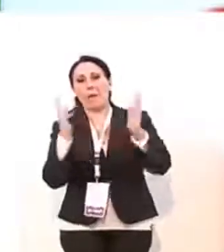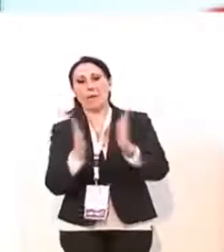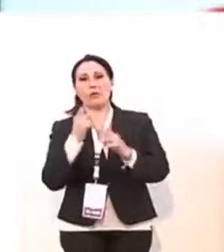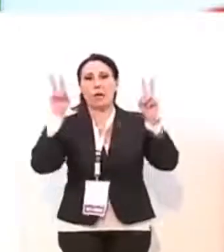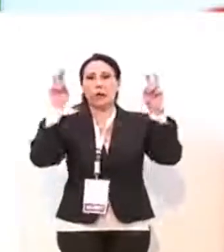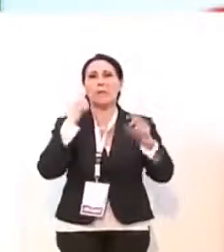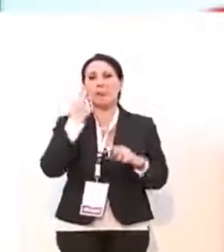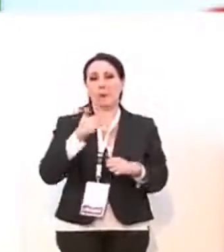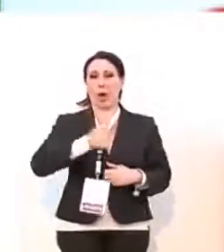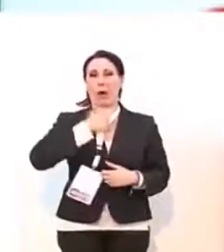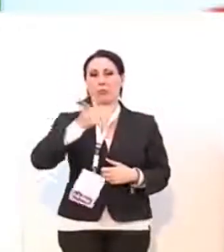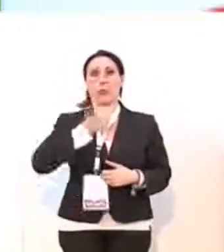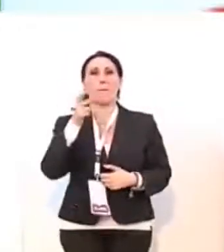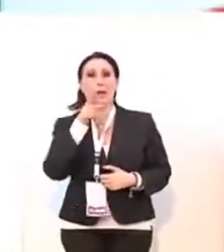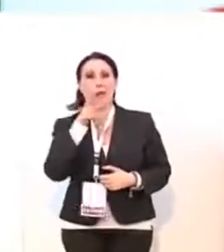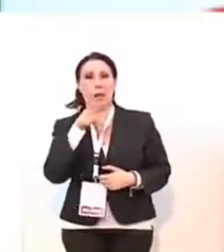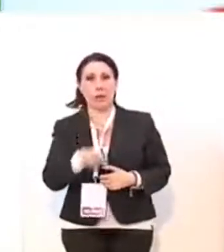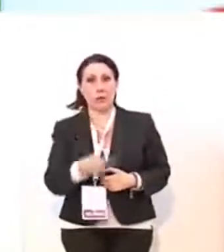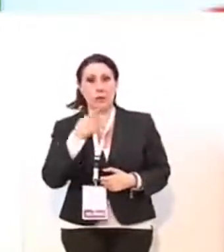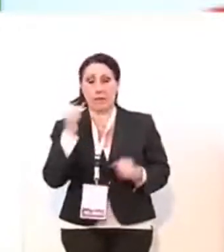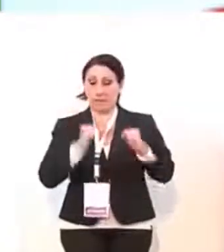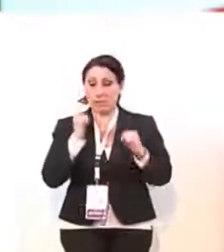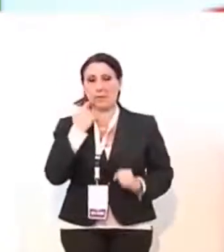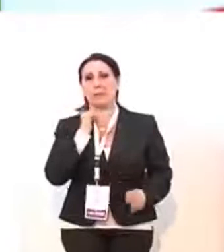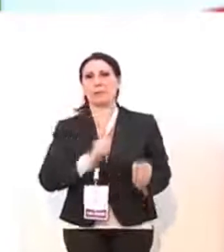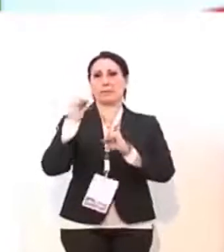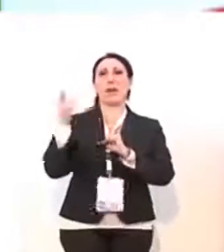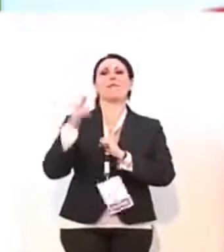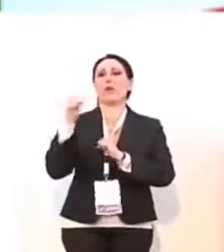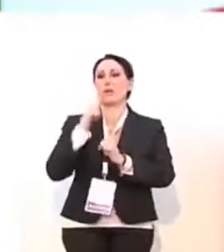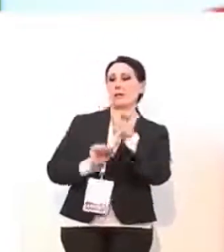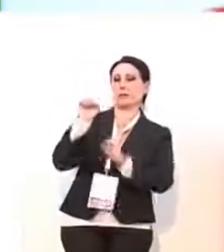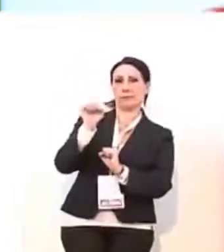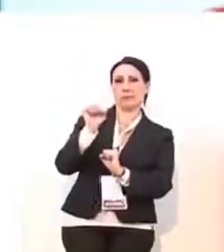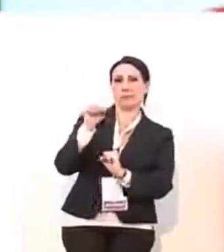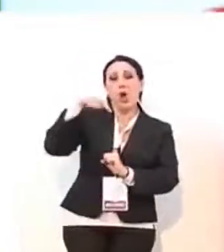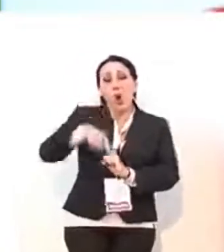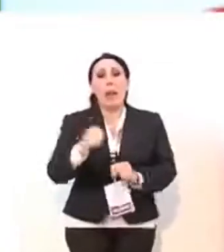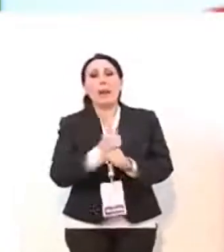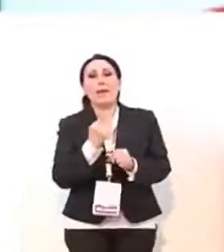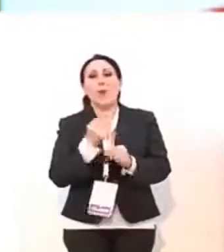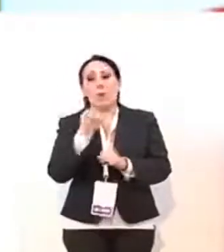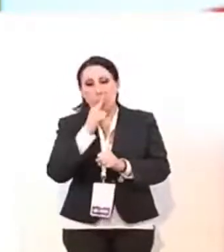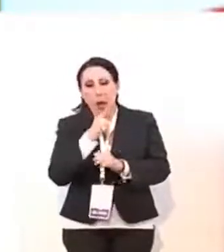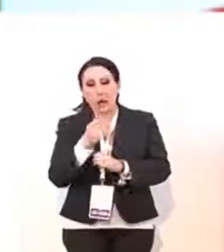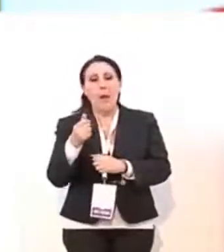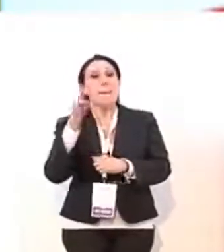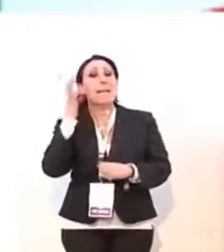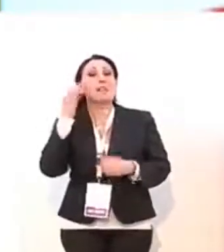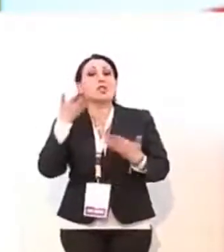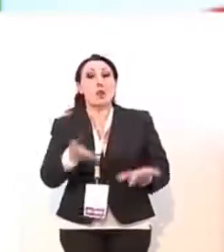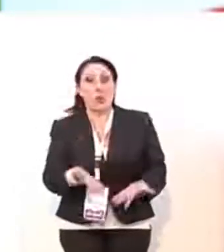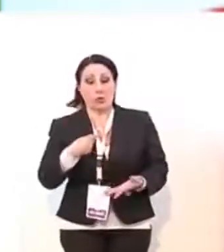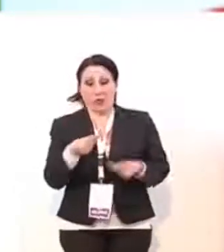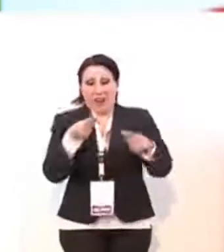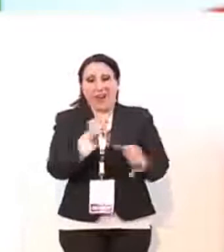donne e della possibilità di reagire alla violenza. Allora, questo lavoro prezioso che abbiamo fatto, che ha dato